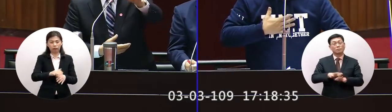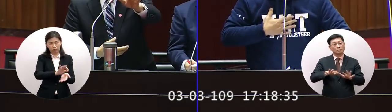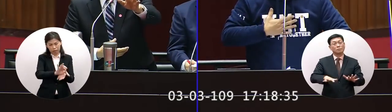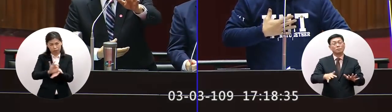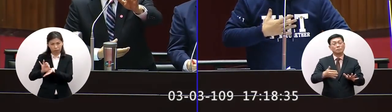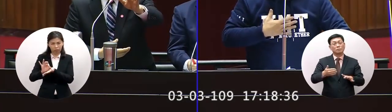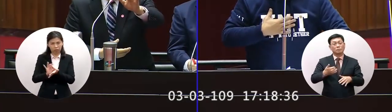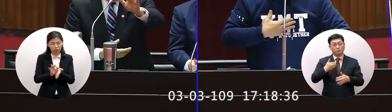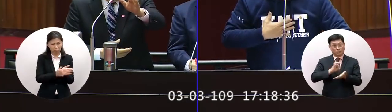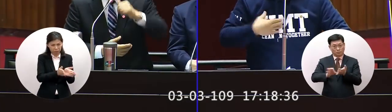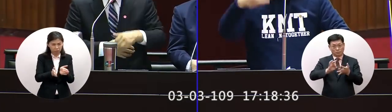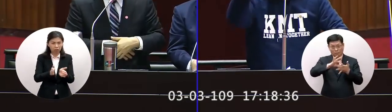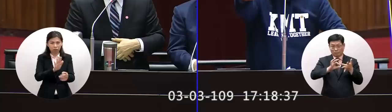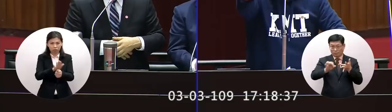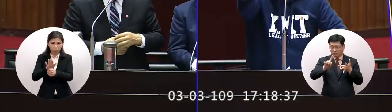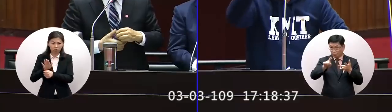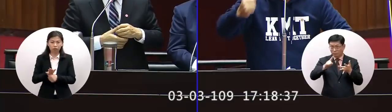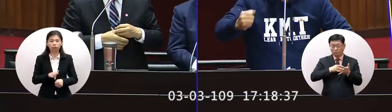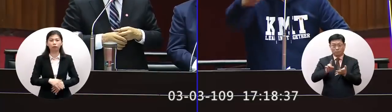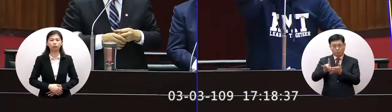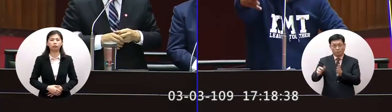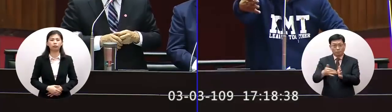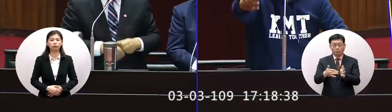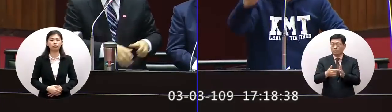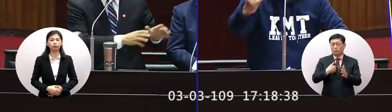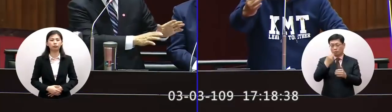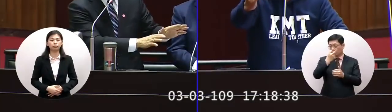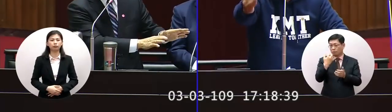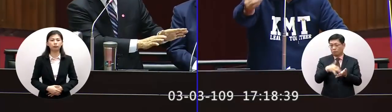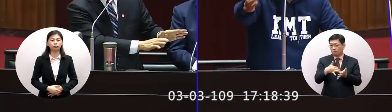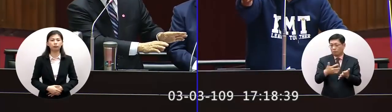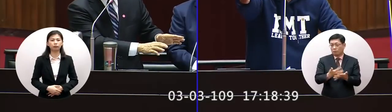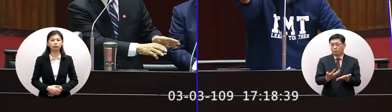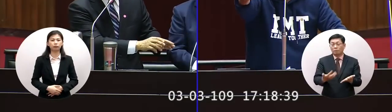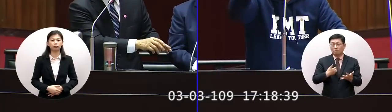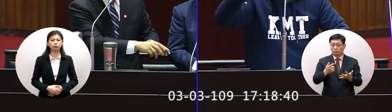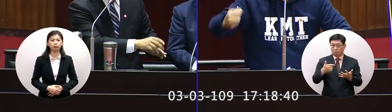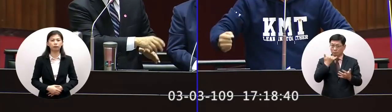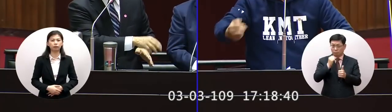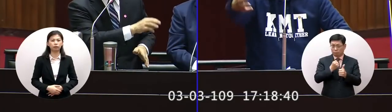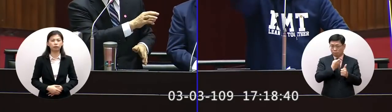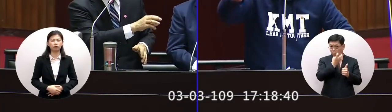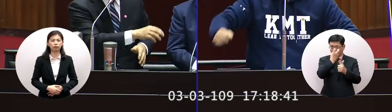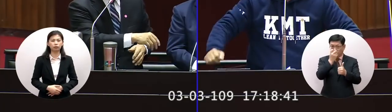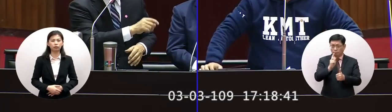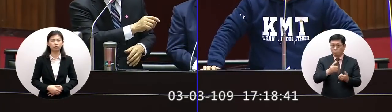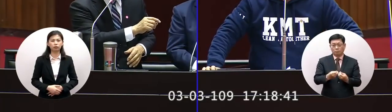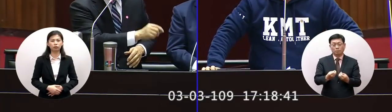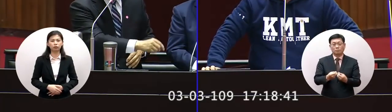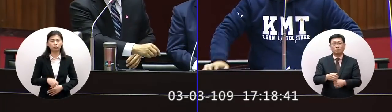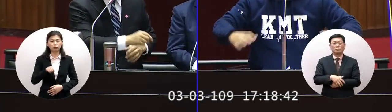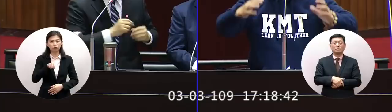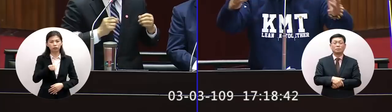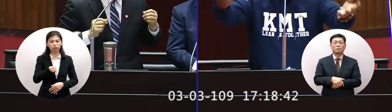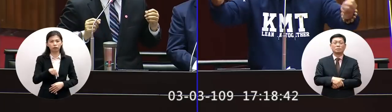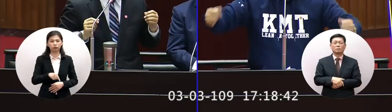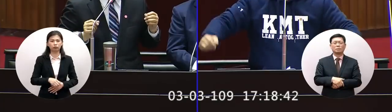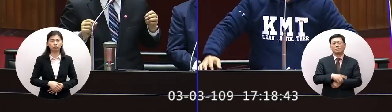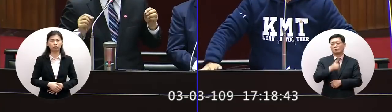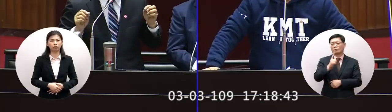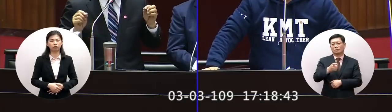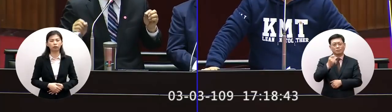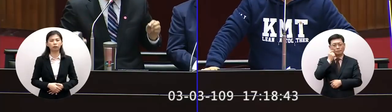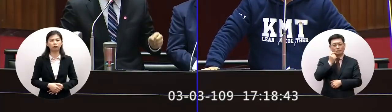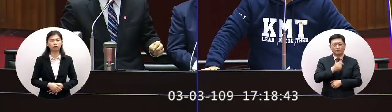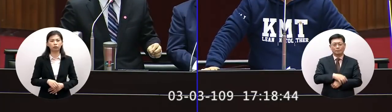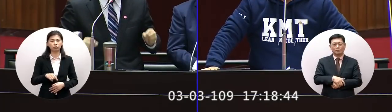仔日你来排用十一条来排除，你要叫我那新医生你来讲啊？我要哪做到？我无通拿到监督的工资来讲啊？ 这都灾亡， 无可能的